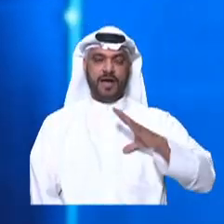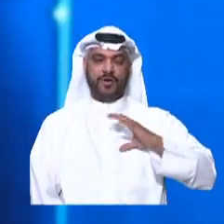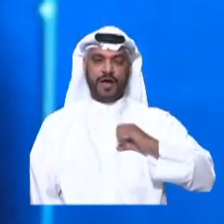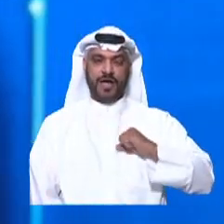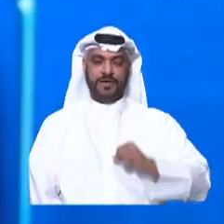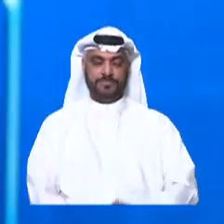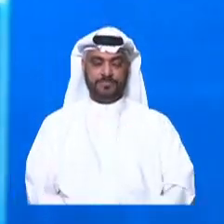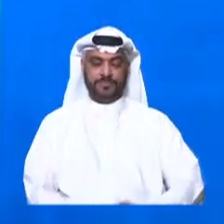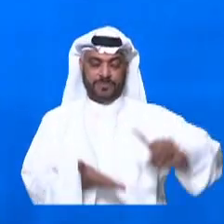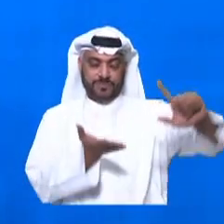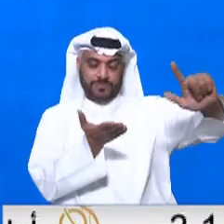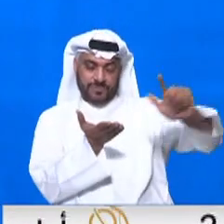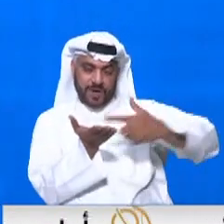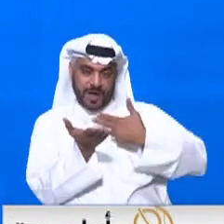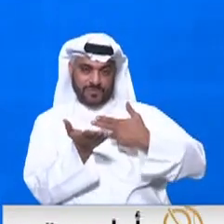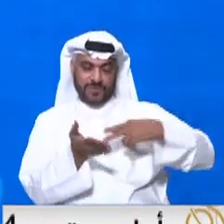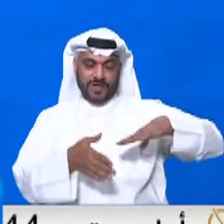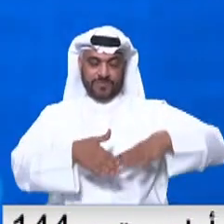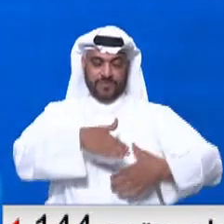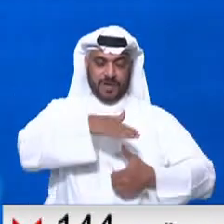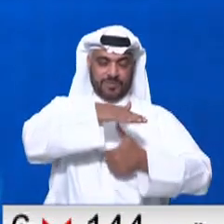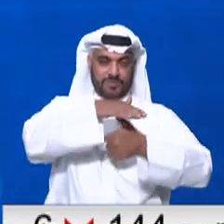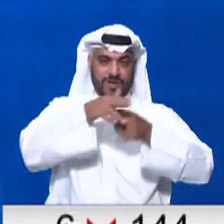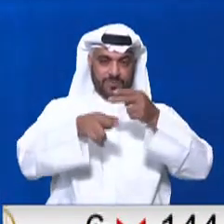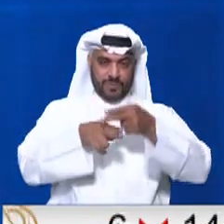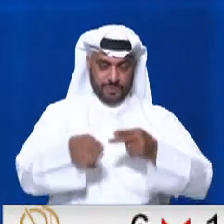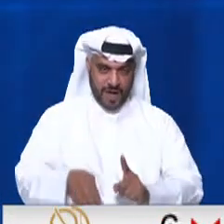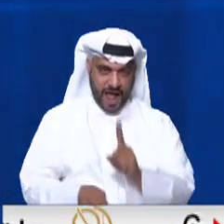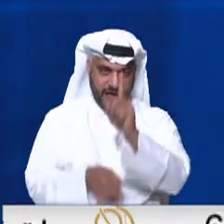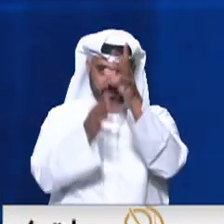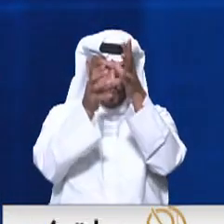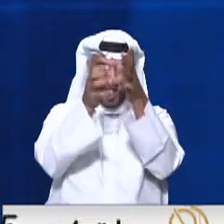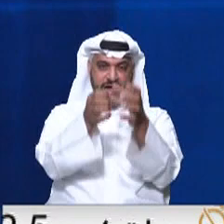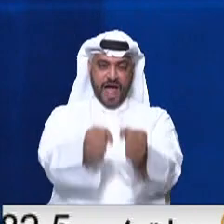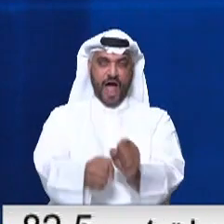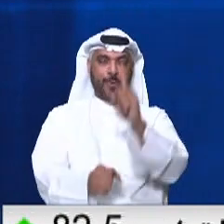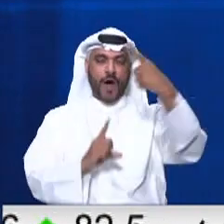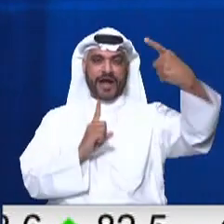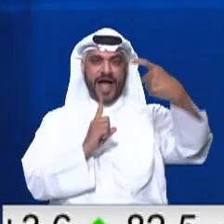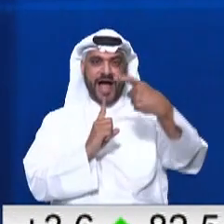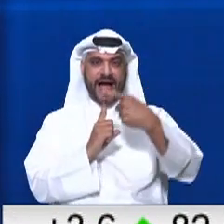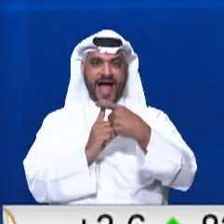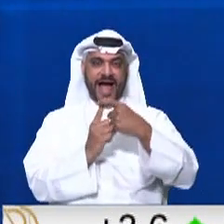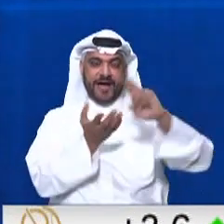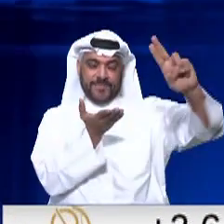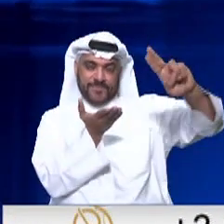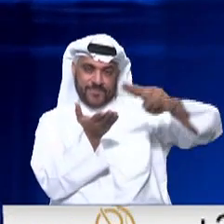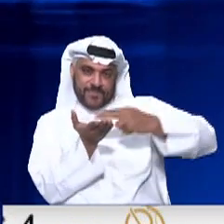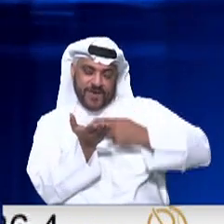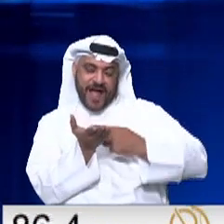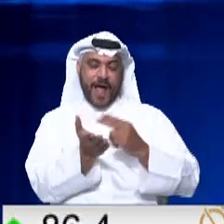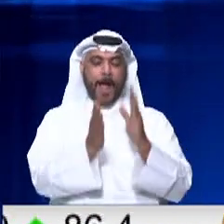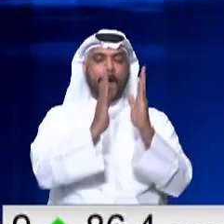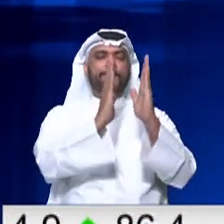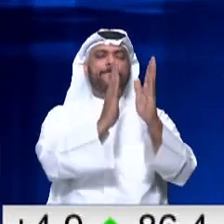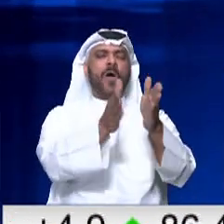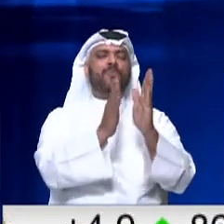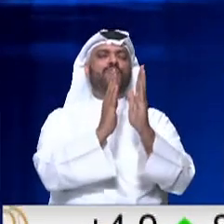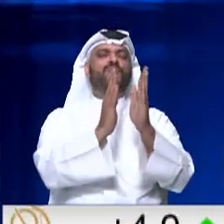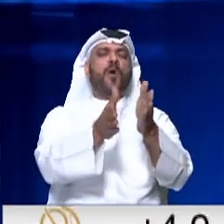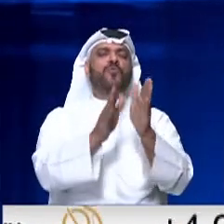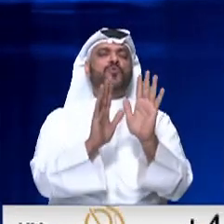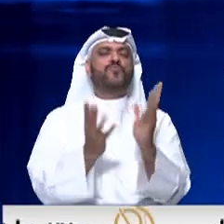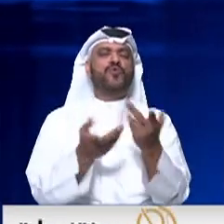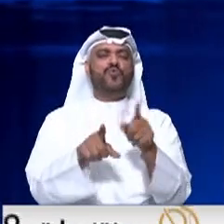تلقى حضرة صاحب السمو أمير البلاد الشيخ نواف الأحمد الجابر الصباح حفظه الله ورعاه برقية تهنئة من أخيه سمو